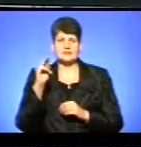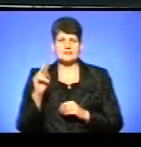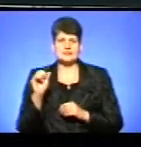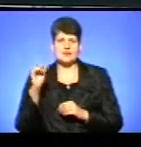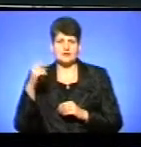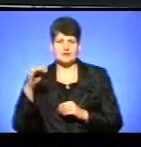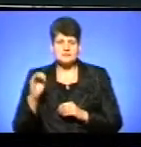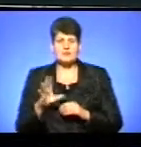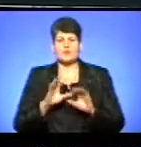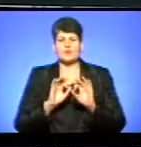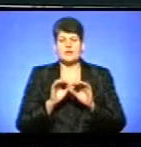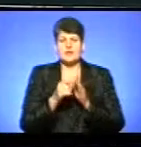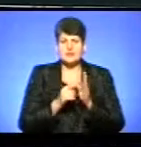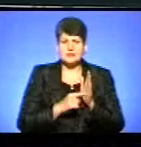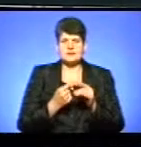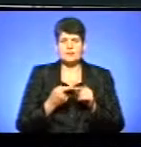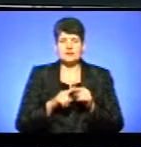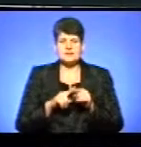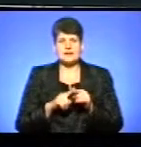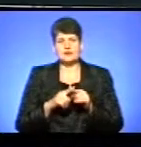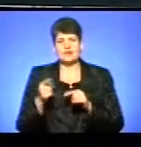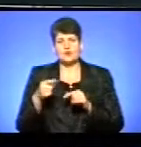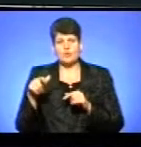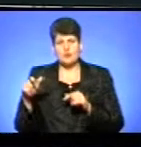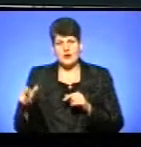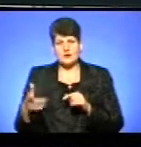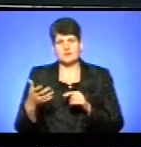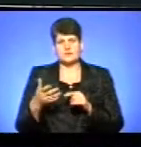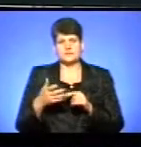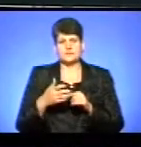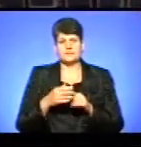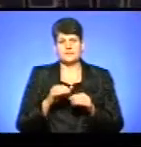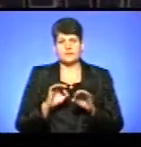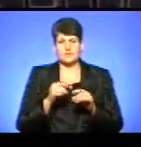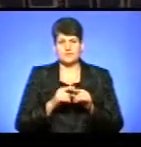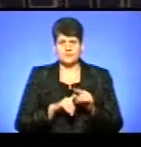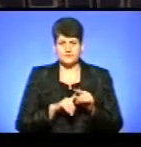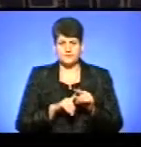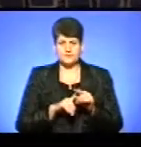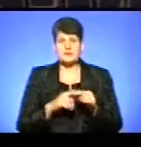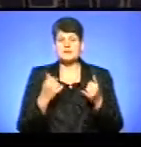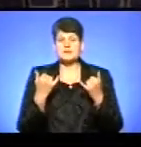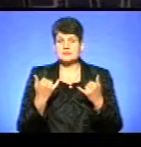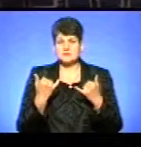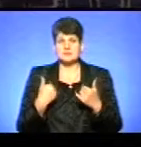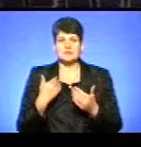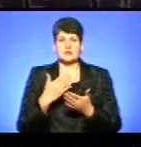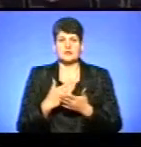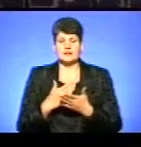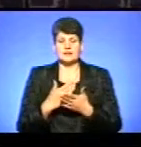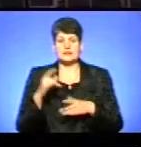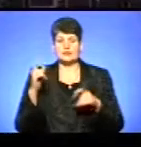поділилися тернополяни, підприємець Віктор Солтис та студентка Мар'яна Білик. Ми зараз знаходимося